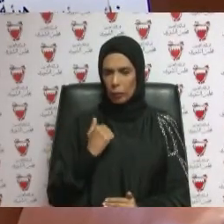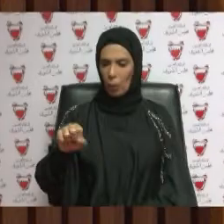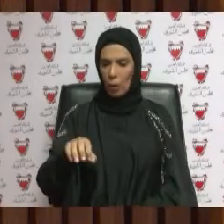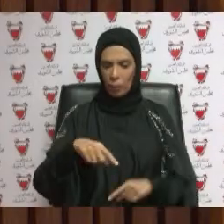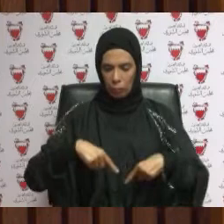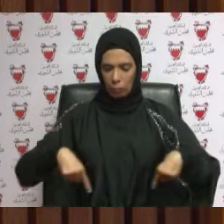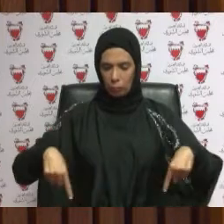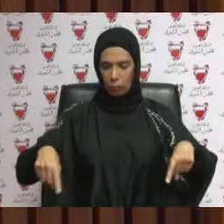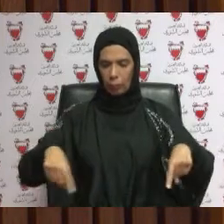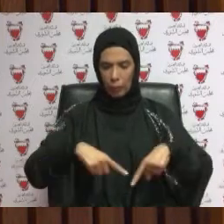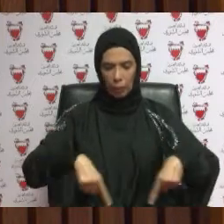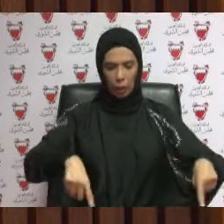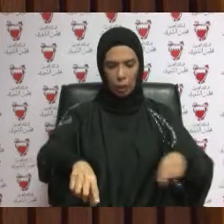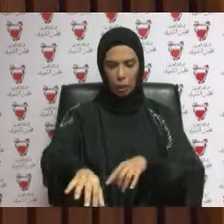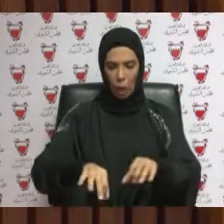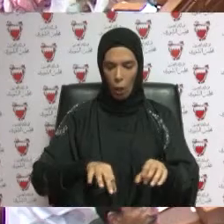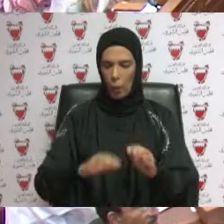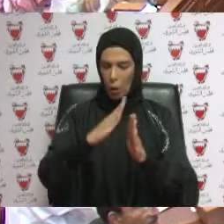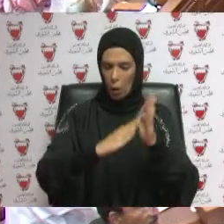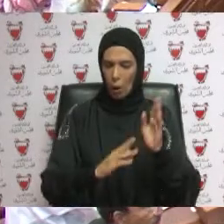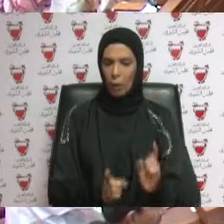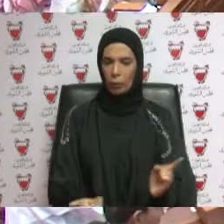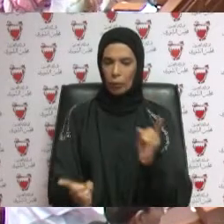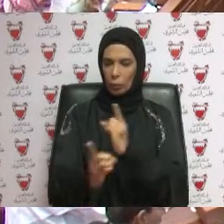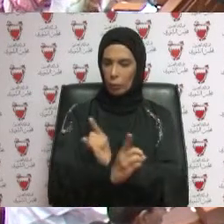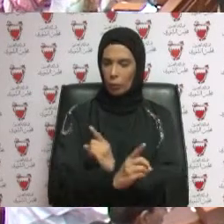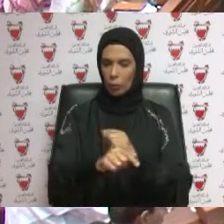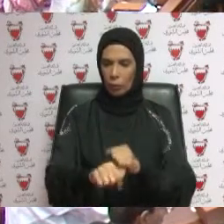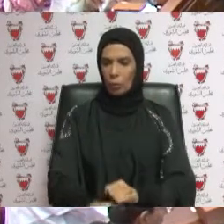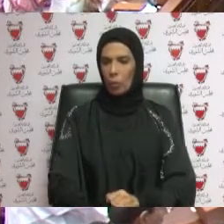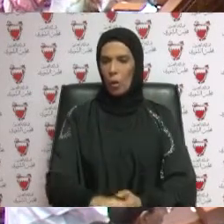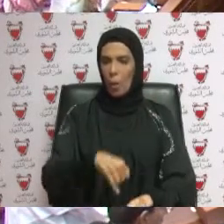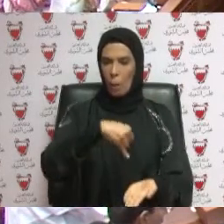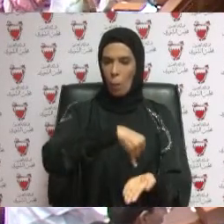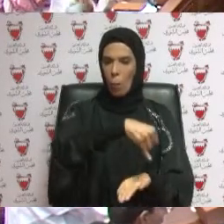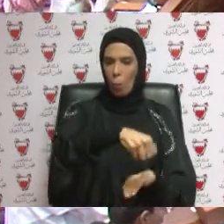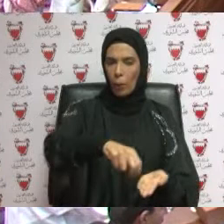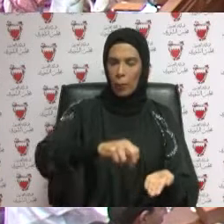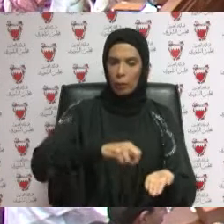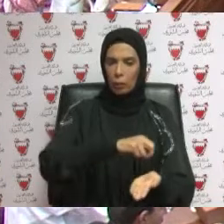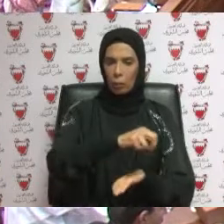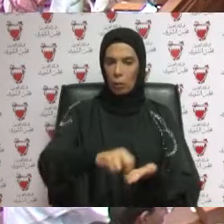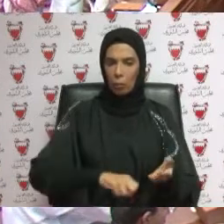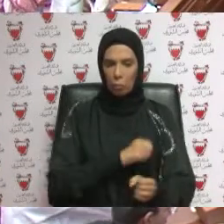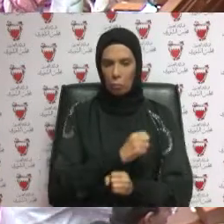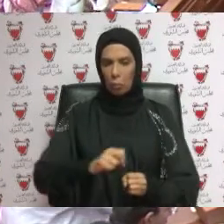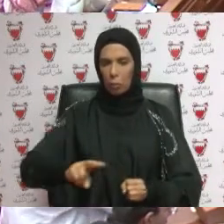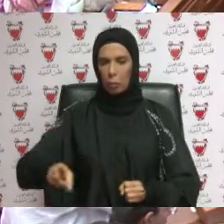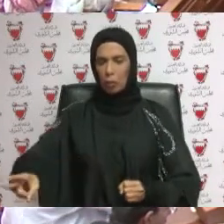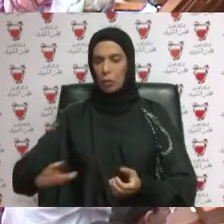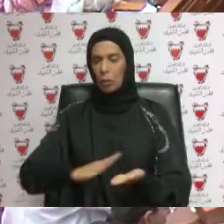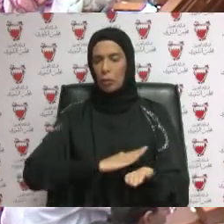التخطيط العمراني النص الآتي: يحدد التخطيط العام للمدن والقرى الاستعمالات المختلفة